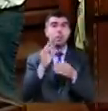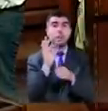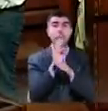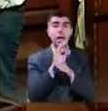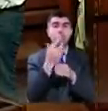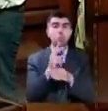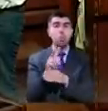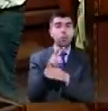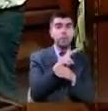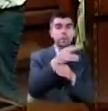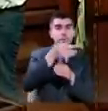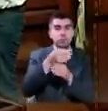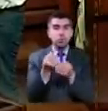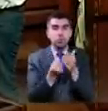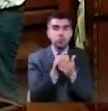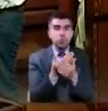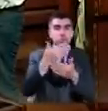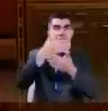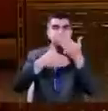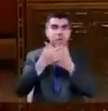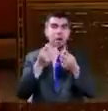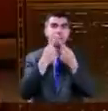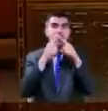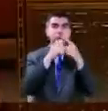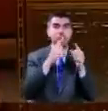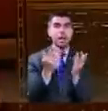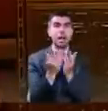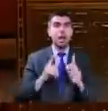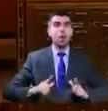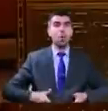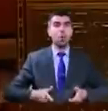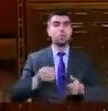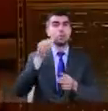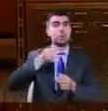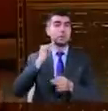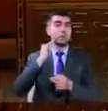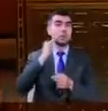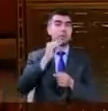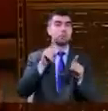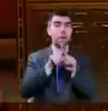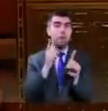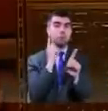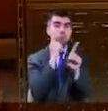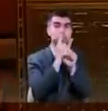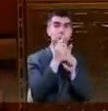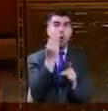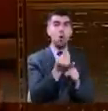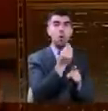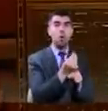ومفتشين تربويين، وكذا تكييف فضاءات وتجهيزات عدد من المؤسسات التعليمية لتمكينها من استقبال هؤلاء التلاميذ في ظروف